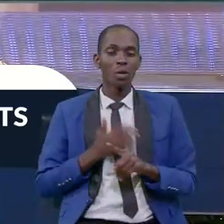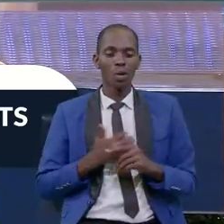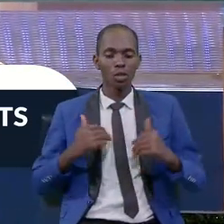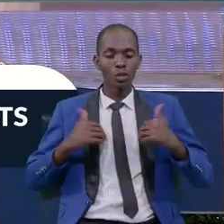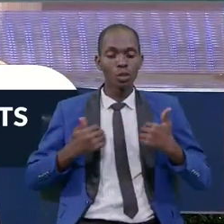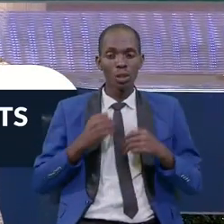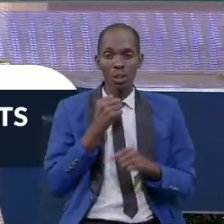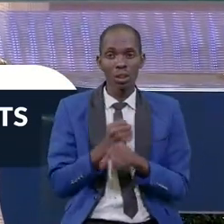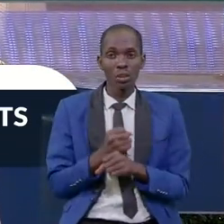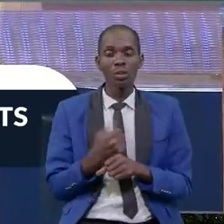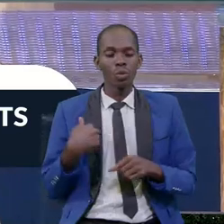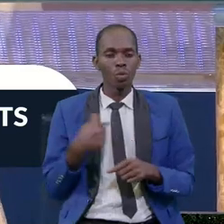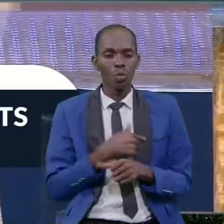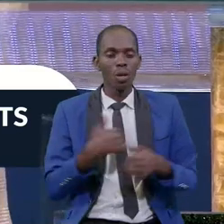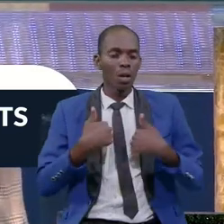de la première jeunesse,